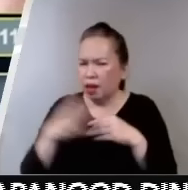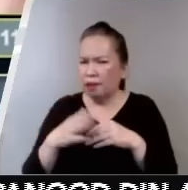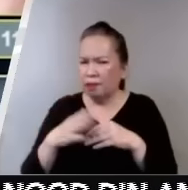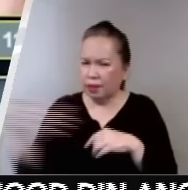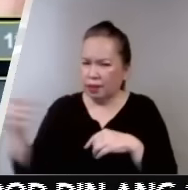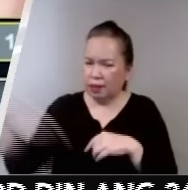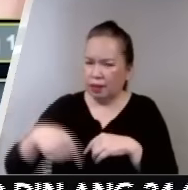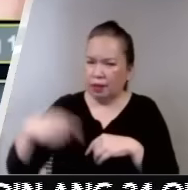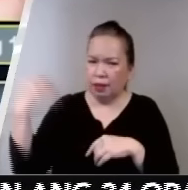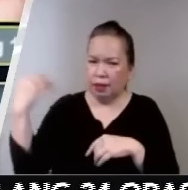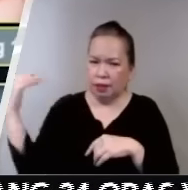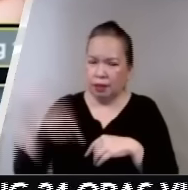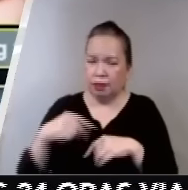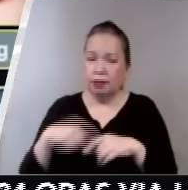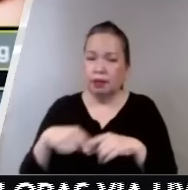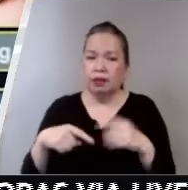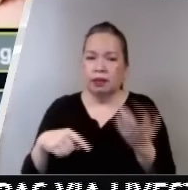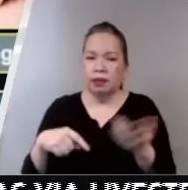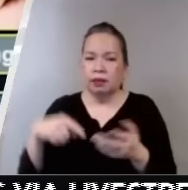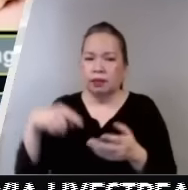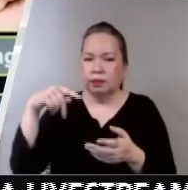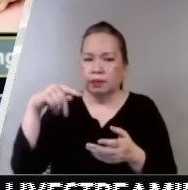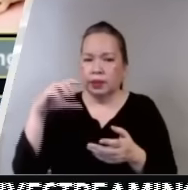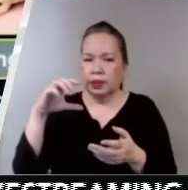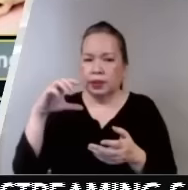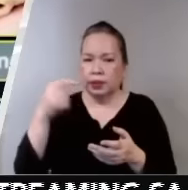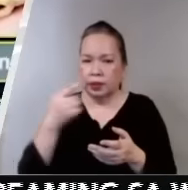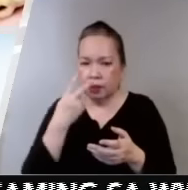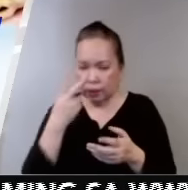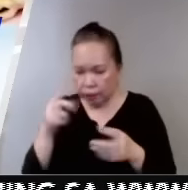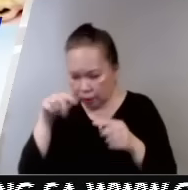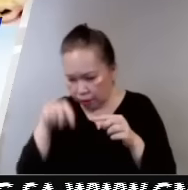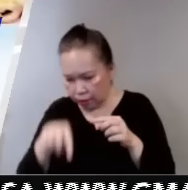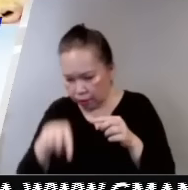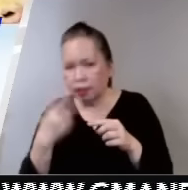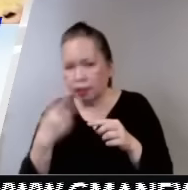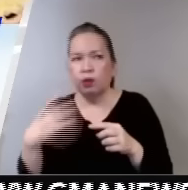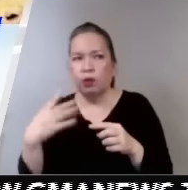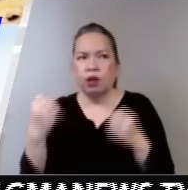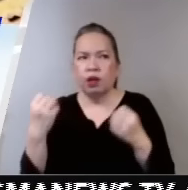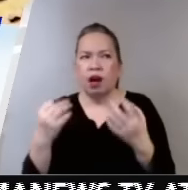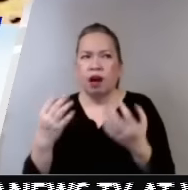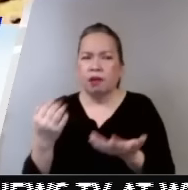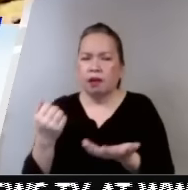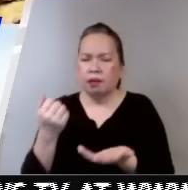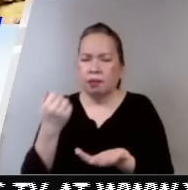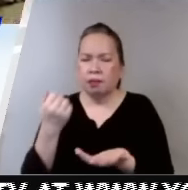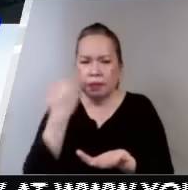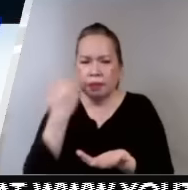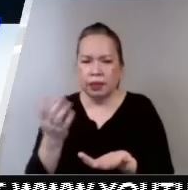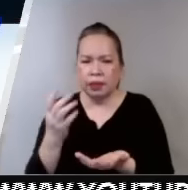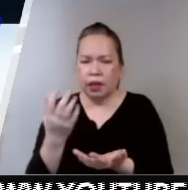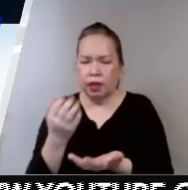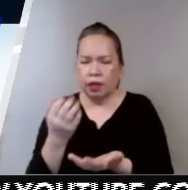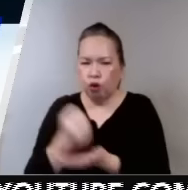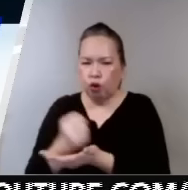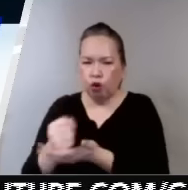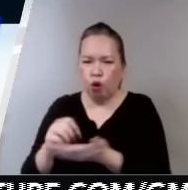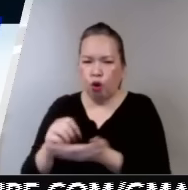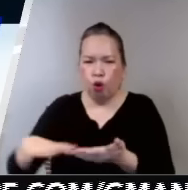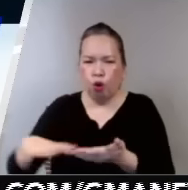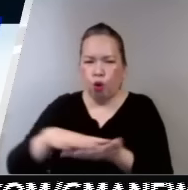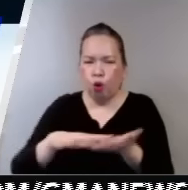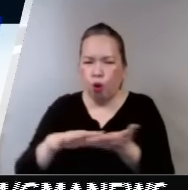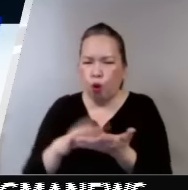din ng PCG ang Escoda Shoal at bumulaga sa kanila ang mga patay at durog na corals na itinambak sa mga sandbar dito na ayon sa